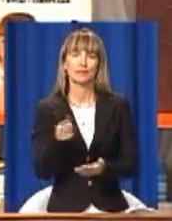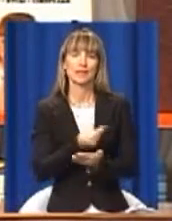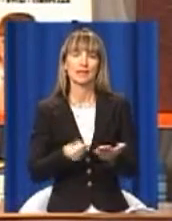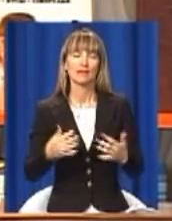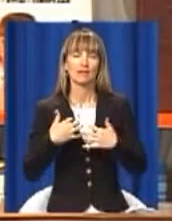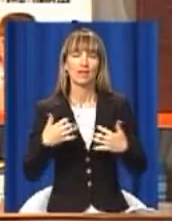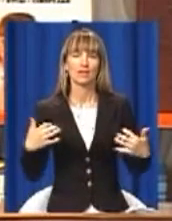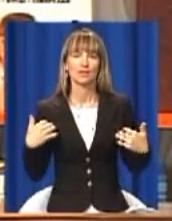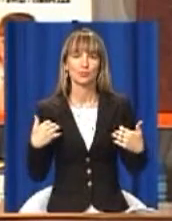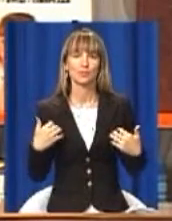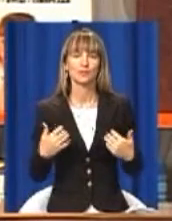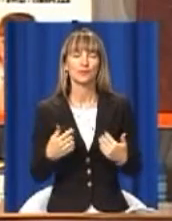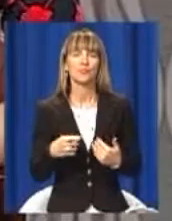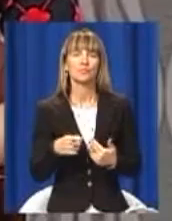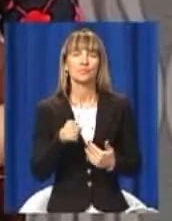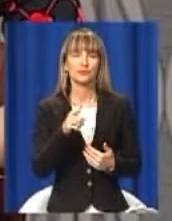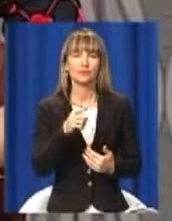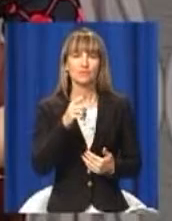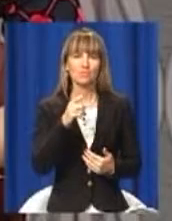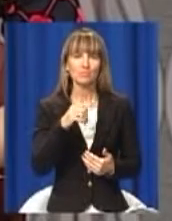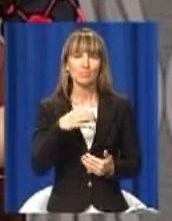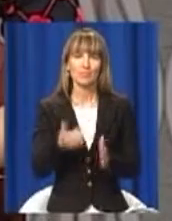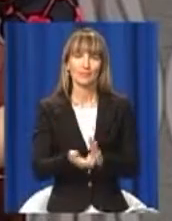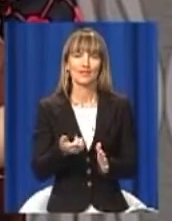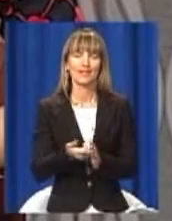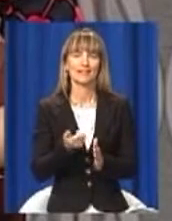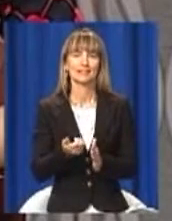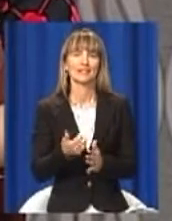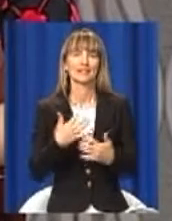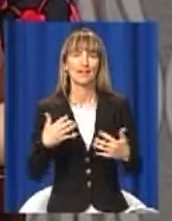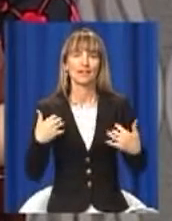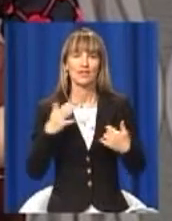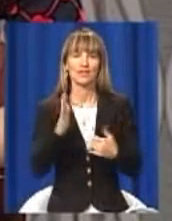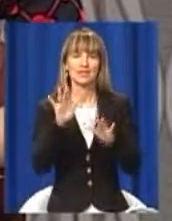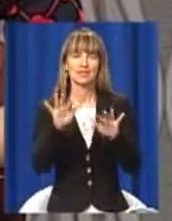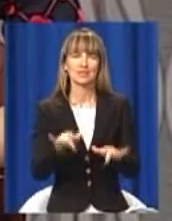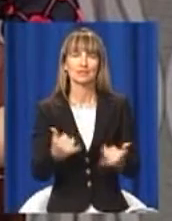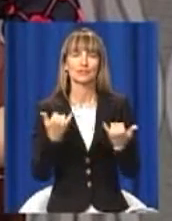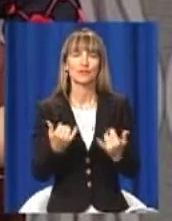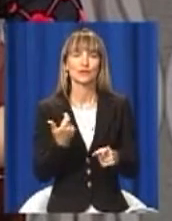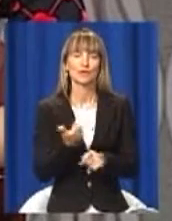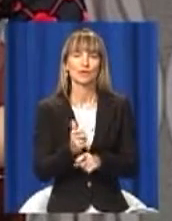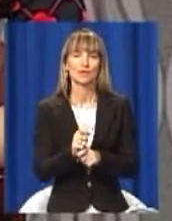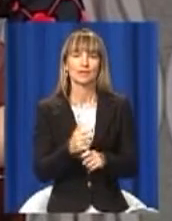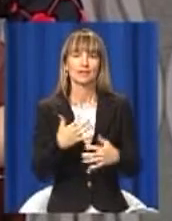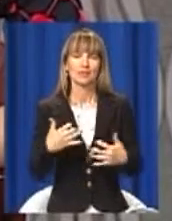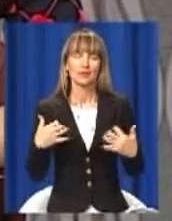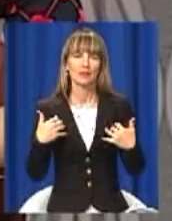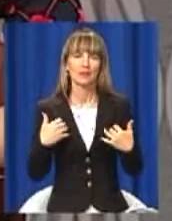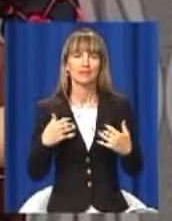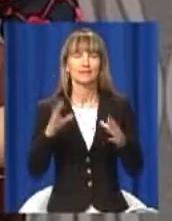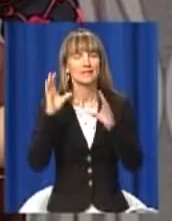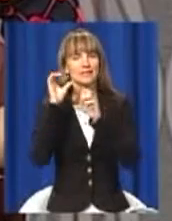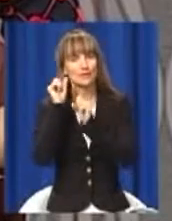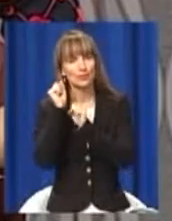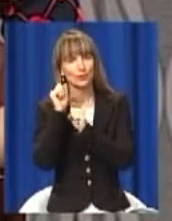тваринку. Тобі не вистачає тваринок на снігу. Зараз дуже такі тварини всі